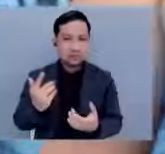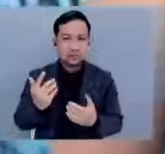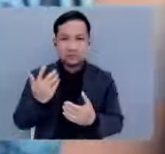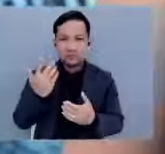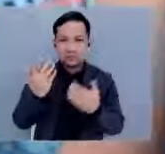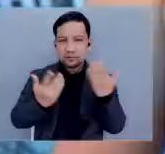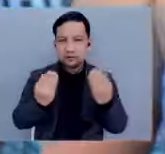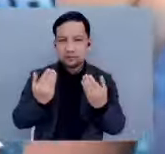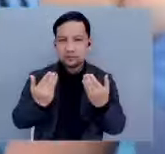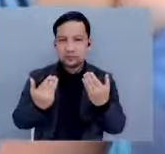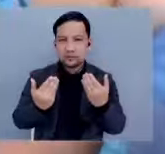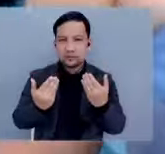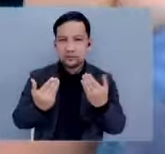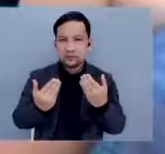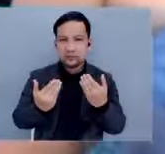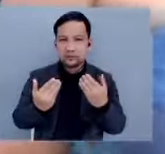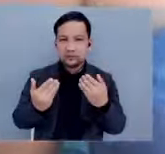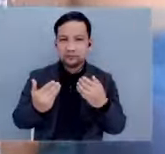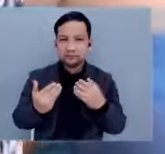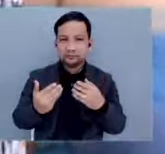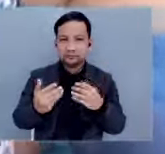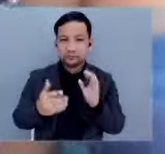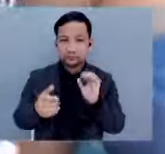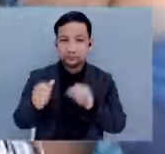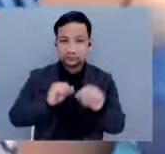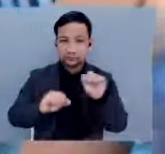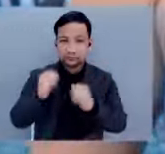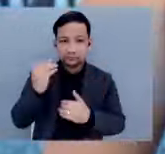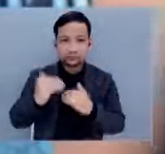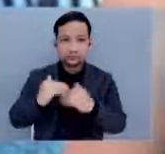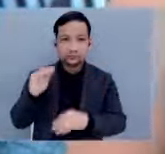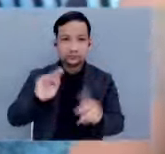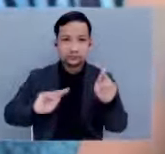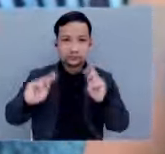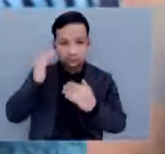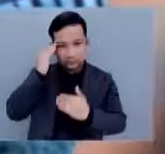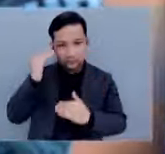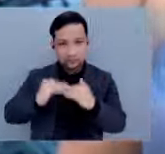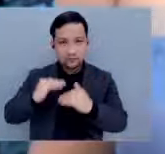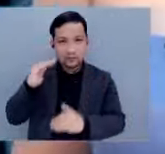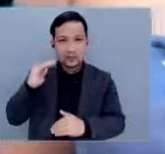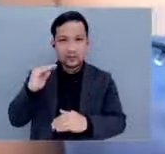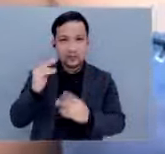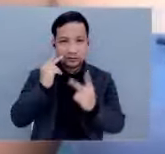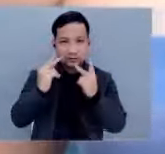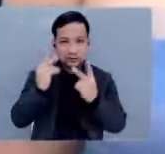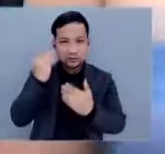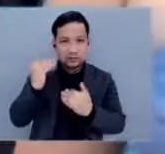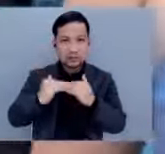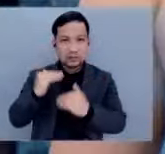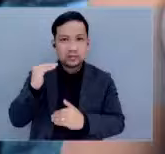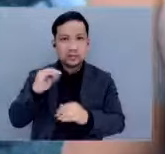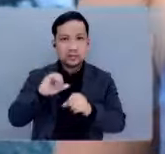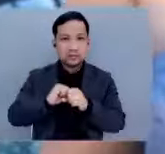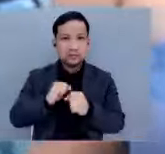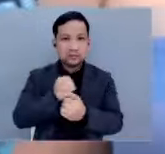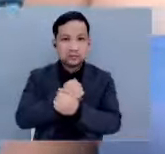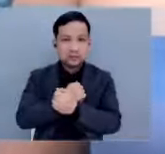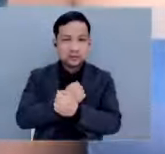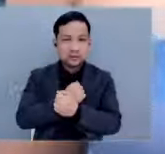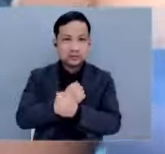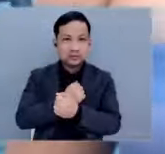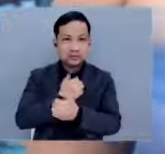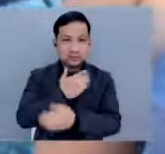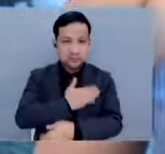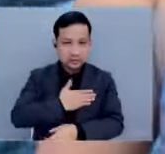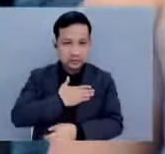daming mga intensyon nitong sayo na ito. Tulad nitong pinerform ng ating mga bisita ngayong umaga, di ba? Nandyan yung love for country, mahalin mo